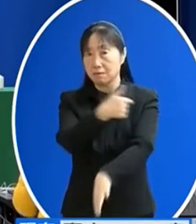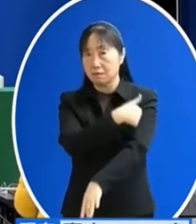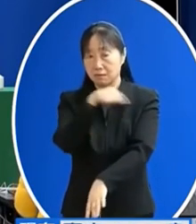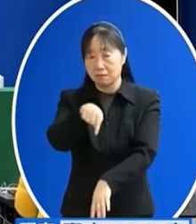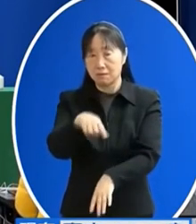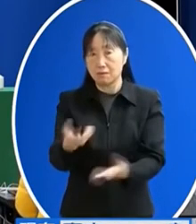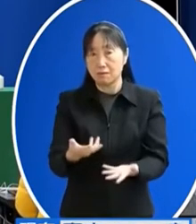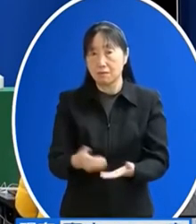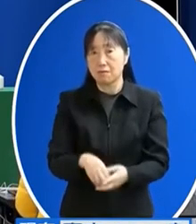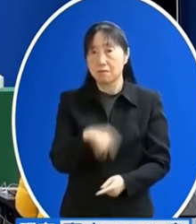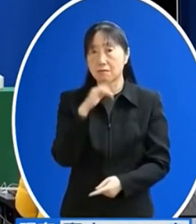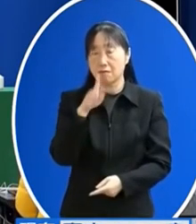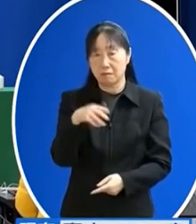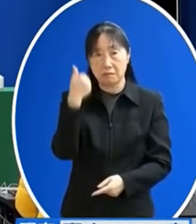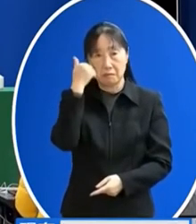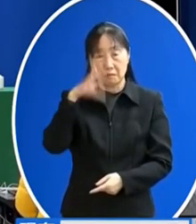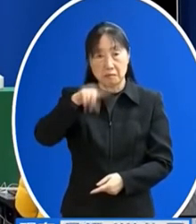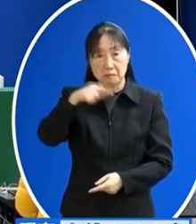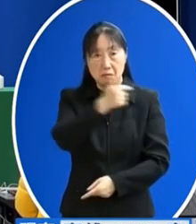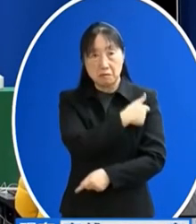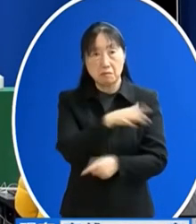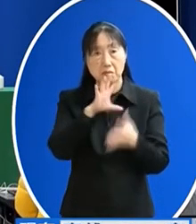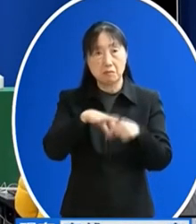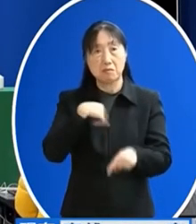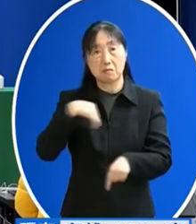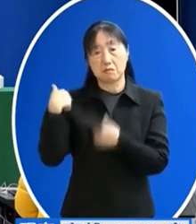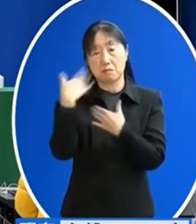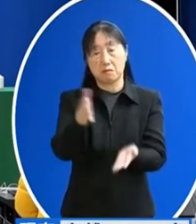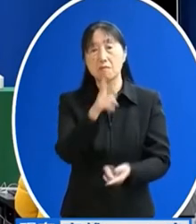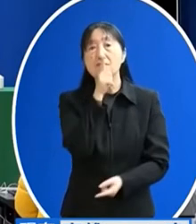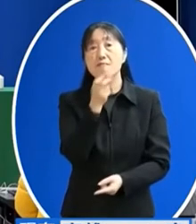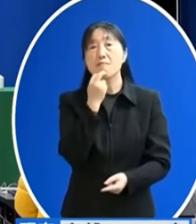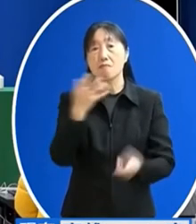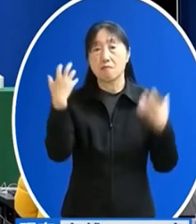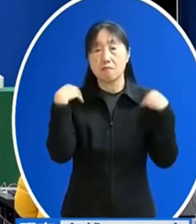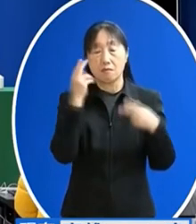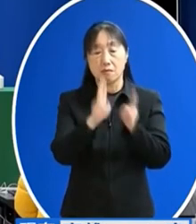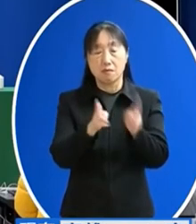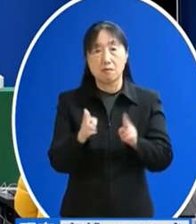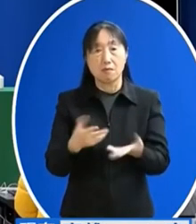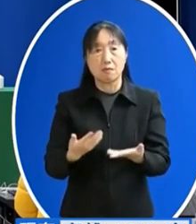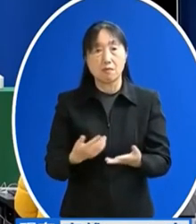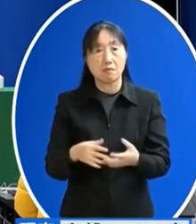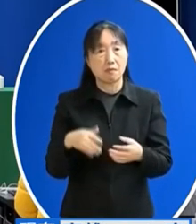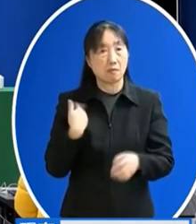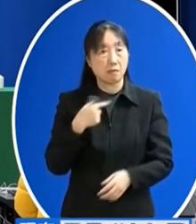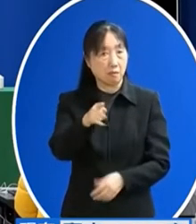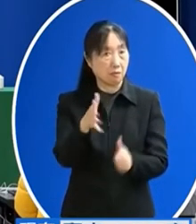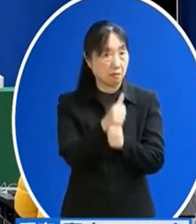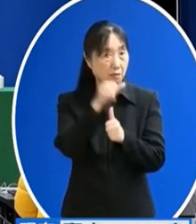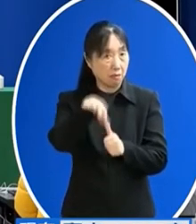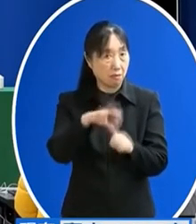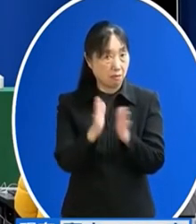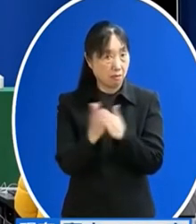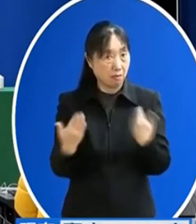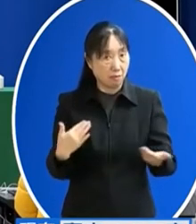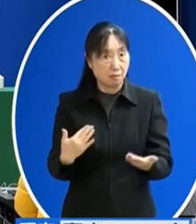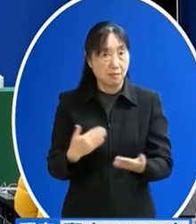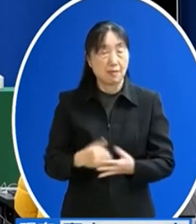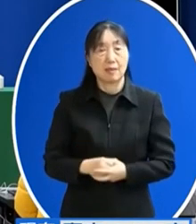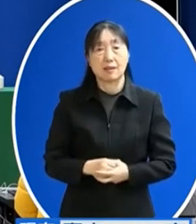说决定谁先打很困难，所以还是统一交给中央分配调度。这部分指挥中心有掌握吗？是不